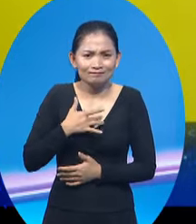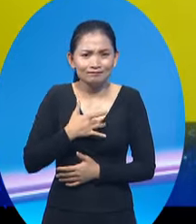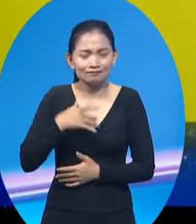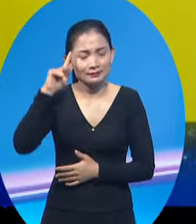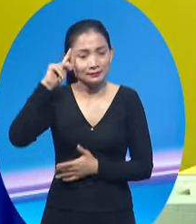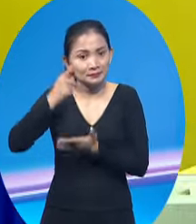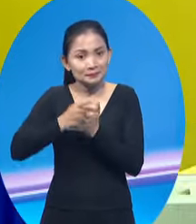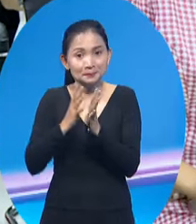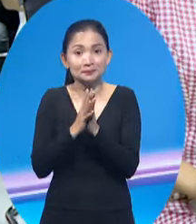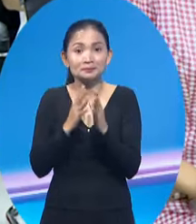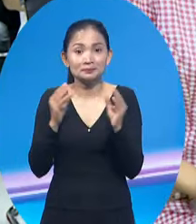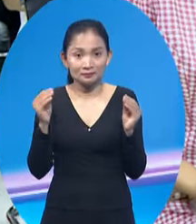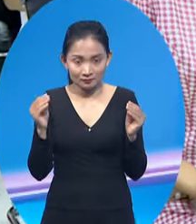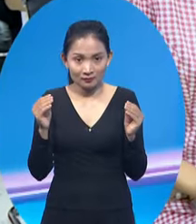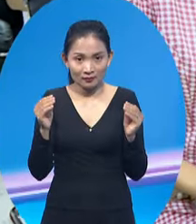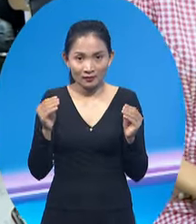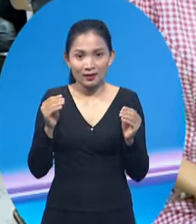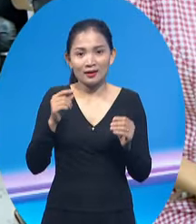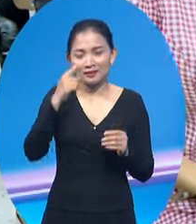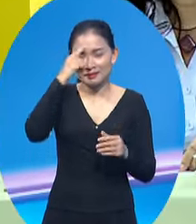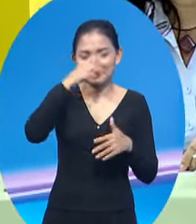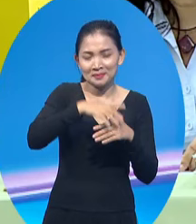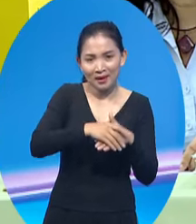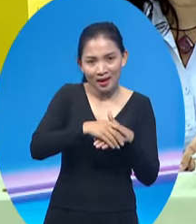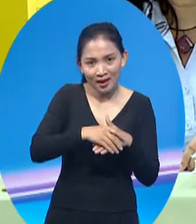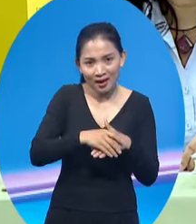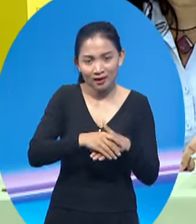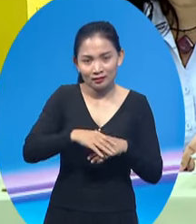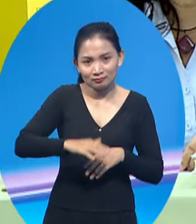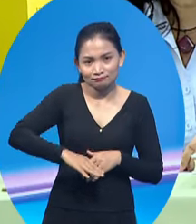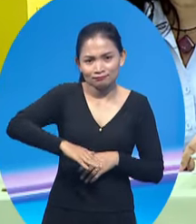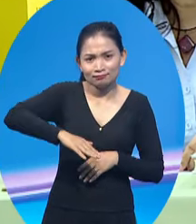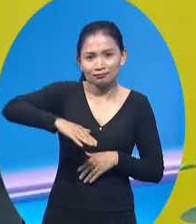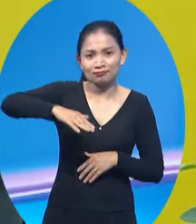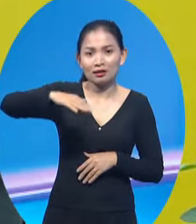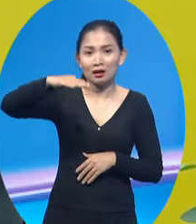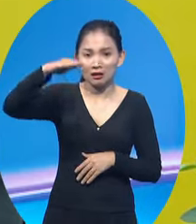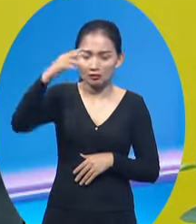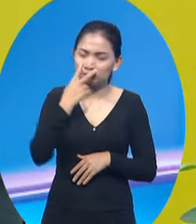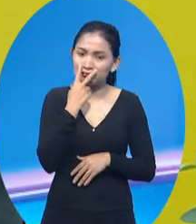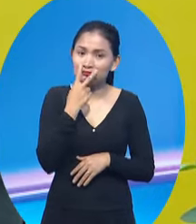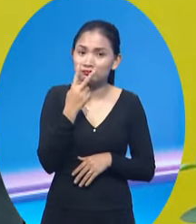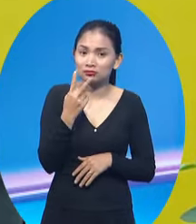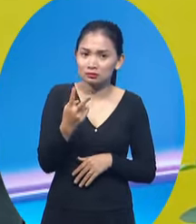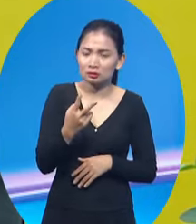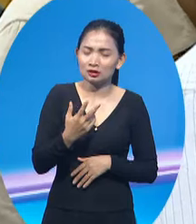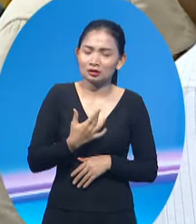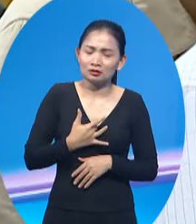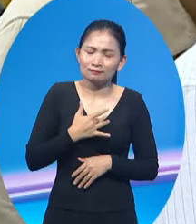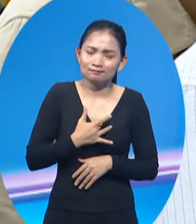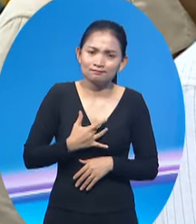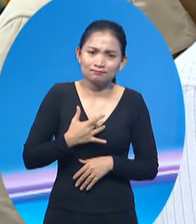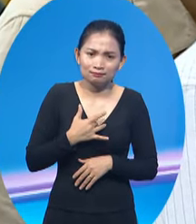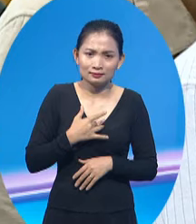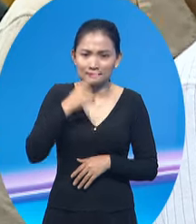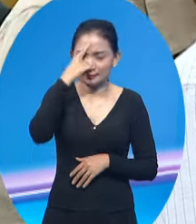khi những ngày tháng trong sáng của tình bạn dần qua, những đứa trẻ trong mỗi gia đình bình dị lớn lên, chứng kiến những giây phút cảm động về câu chuyện